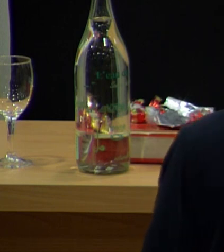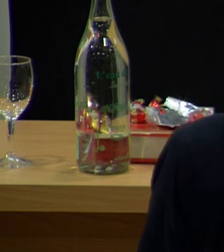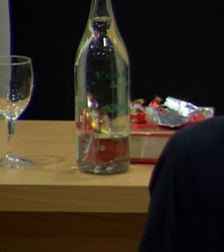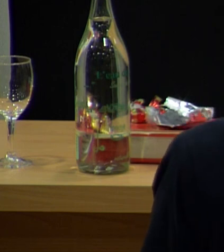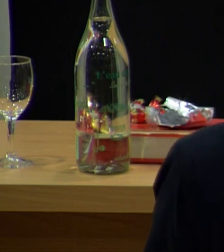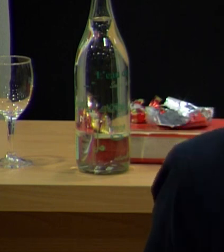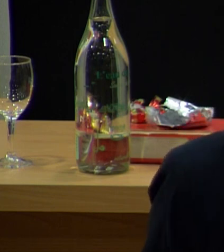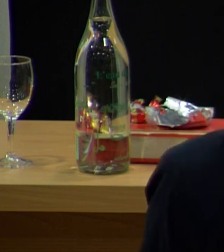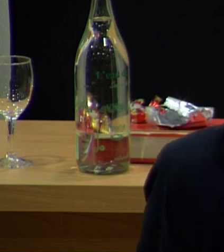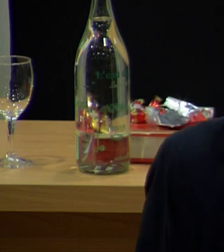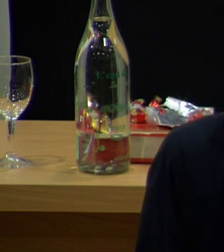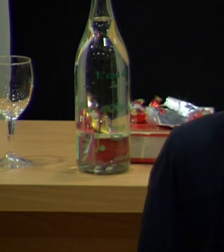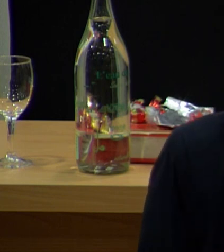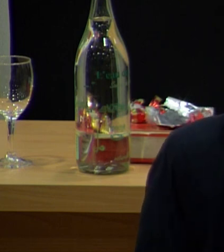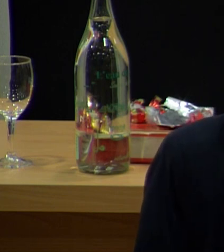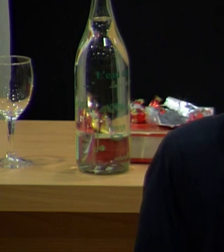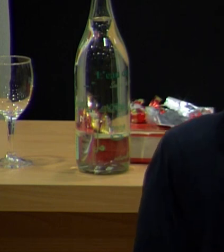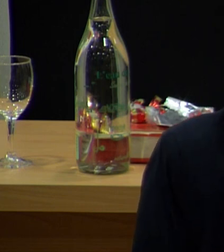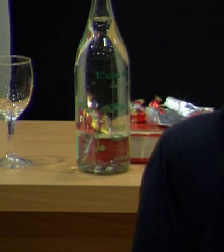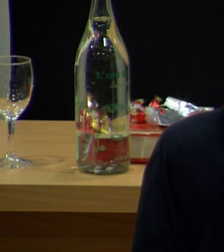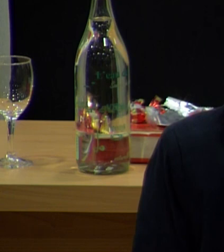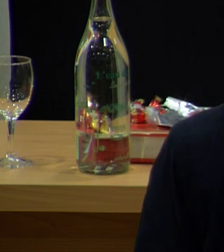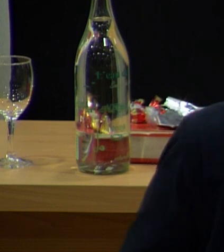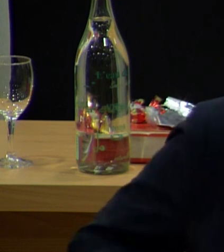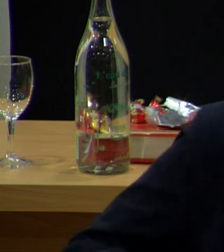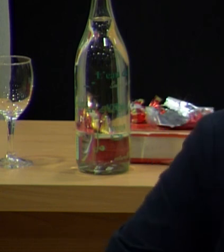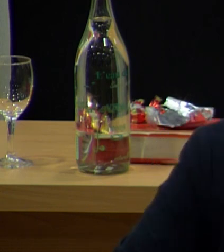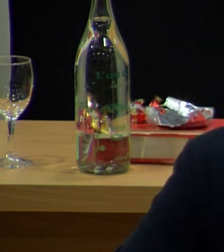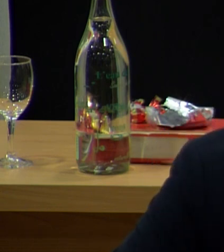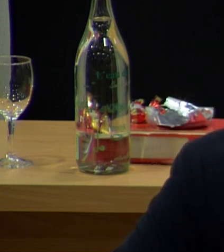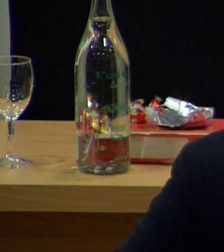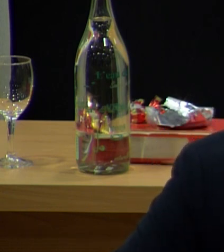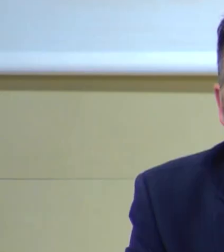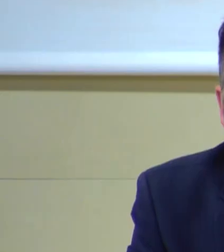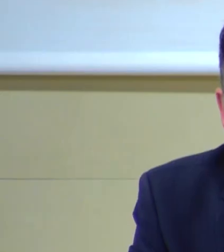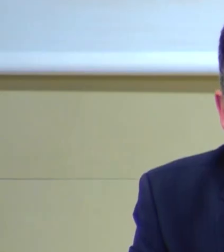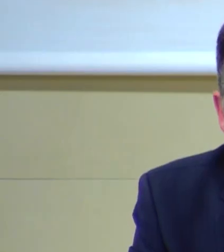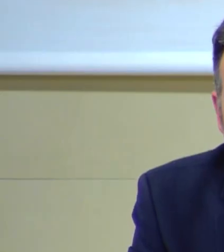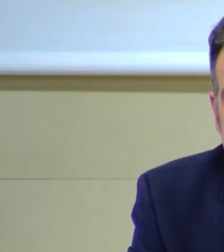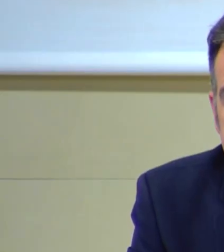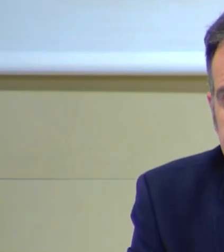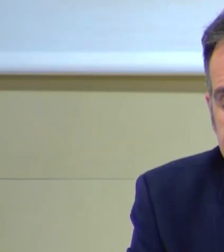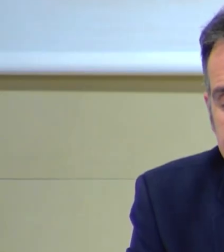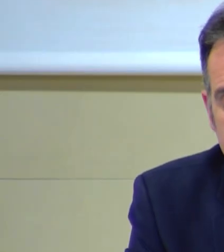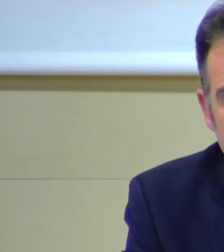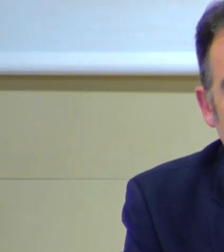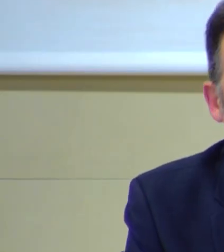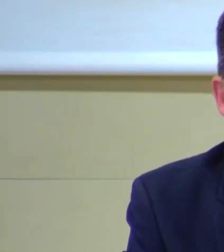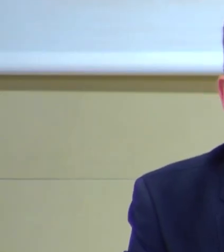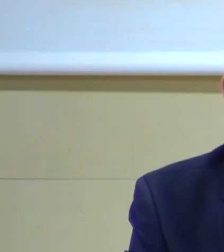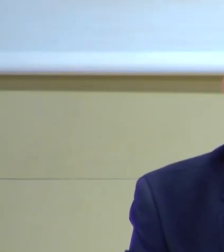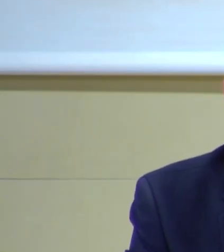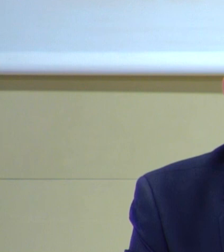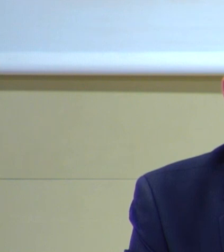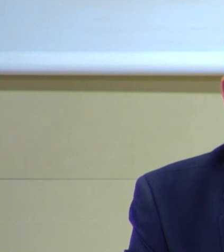la manière dont vous avez pris dans le rapport a été présenté oui madame bernard merci monsieur le